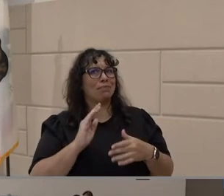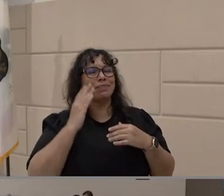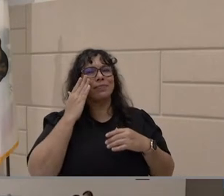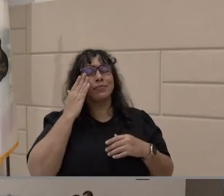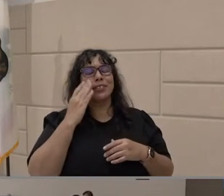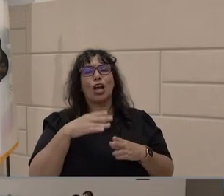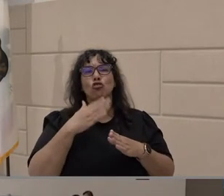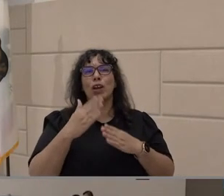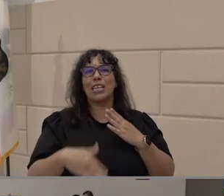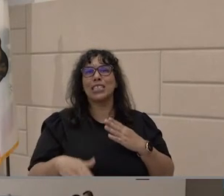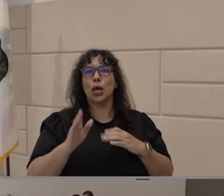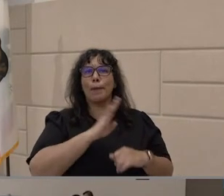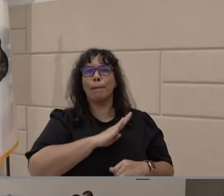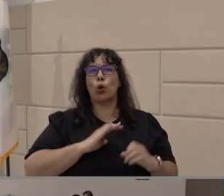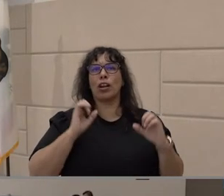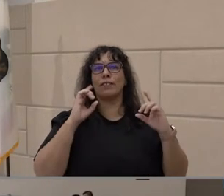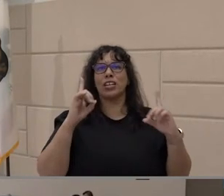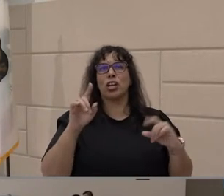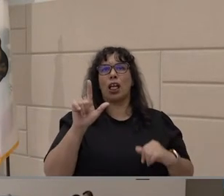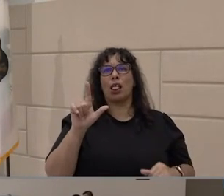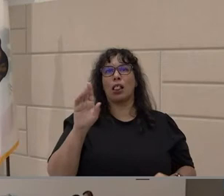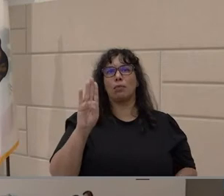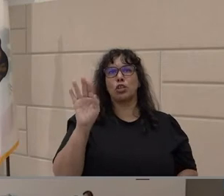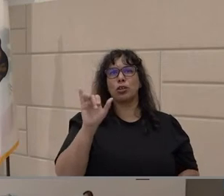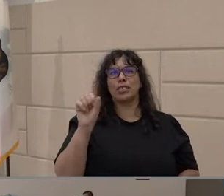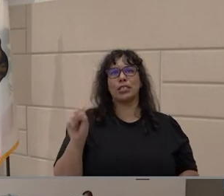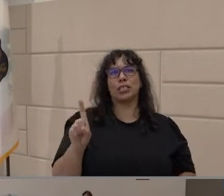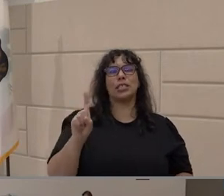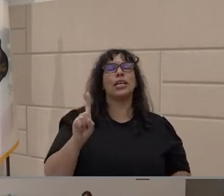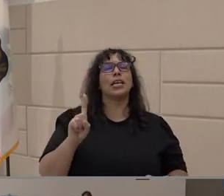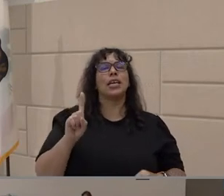ដូច្នេះក្នុងផ្នែកនេះ